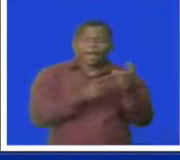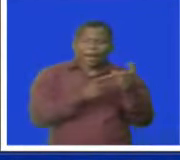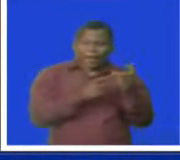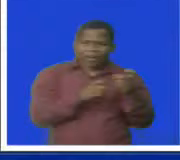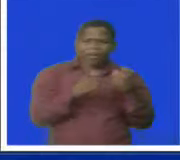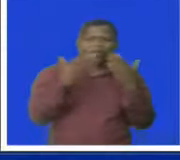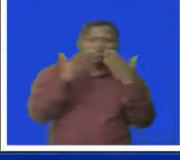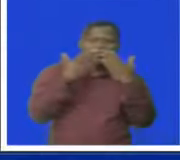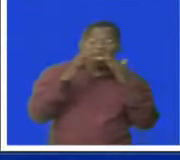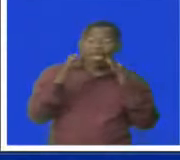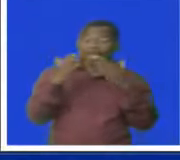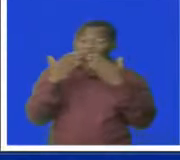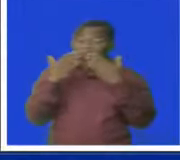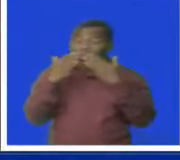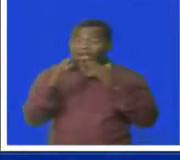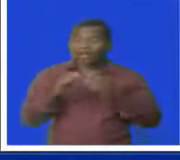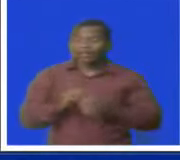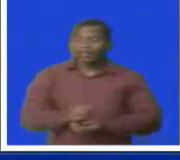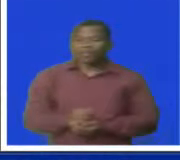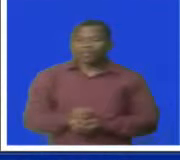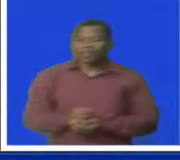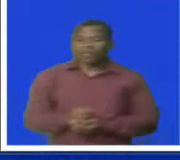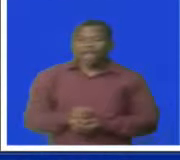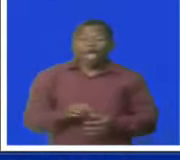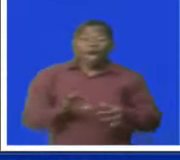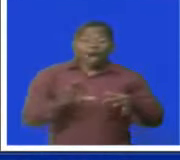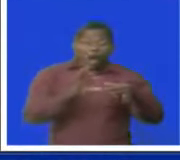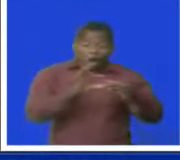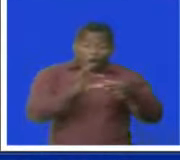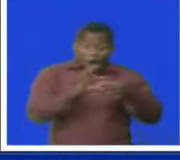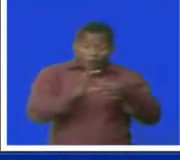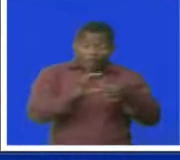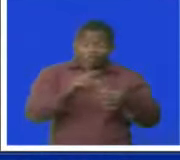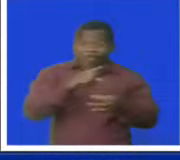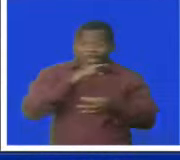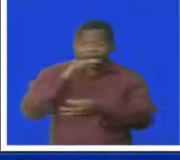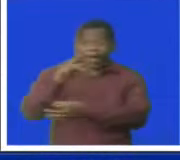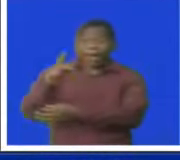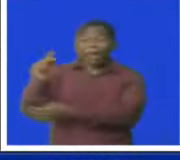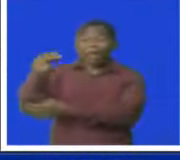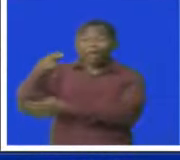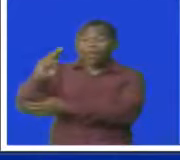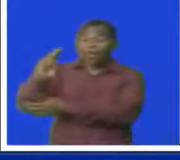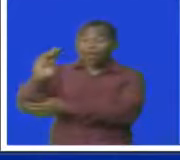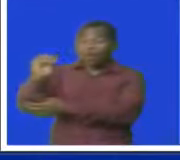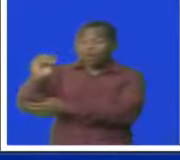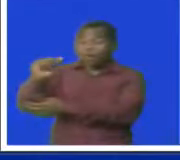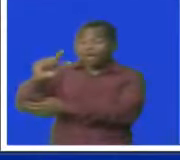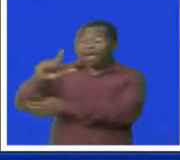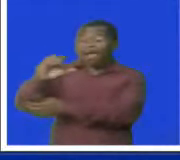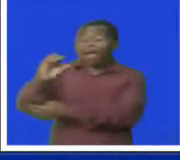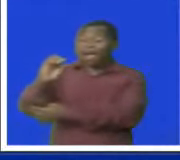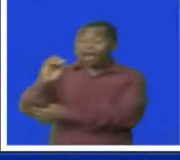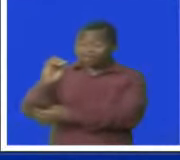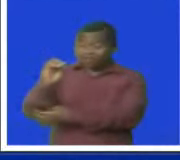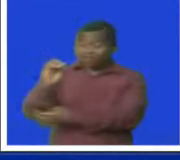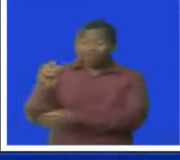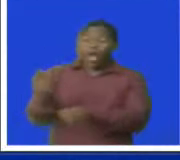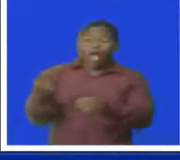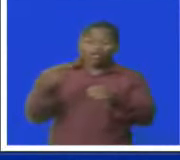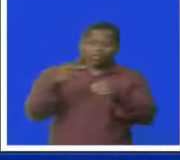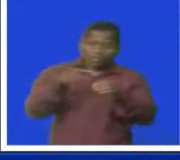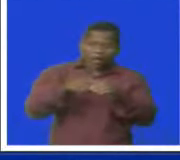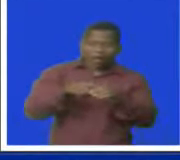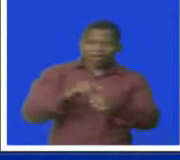layimfica nesikhombisa 97 liphini landvunankulu lithi inkhosi Mswati wesithathu iyayati yonke lemisizi lekhona